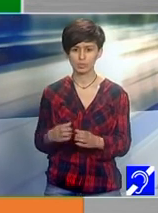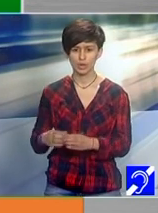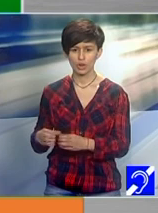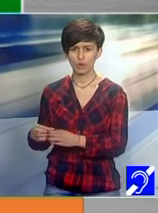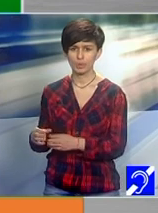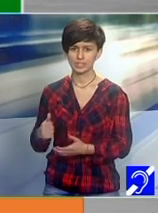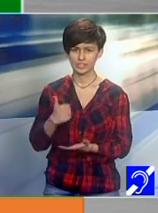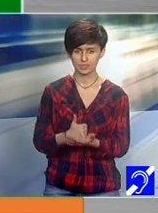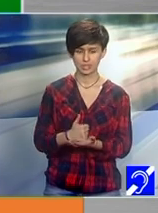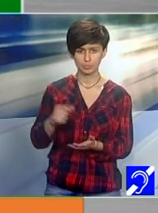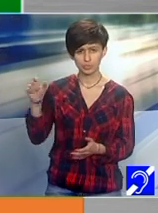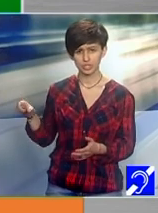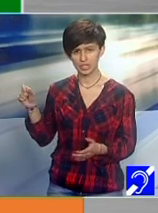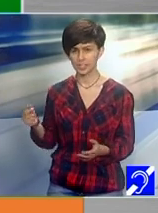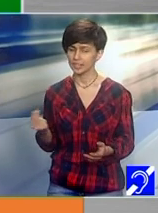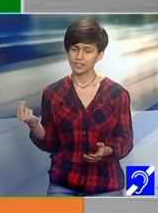pentru ceilalți?